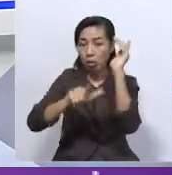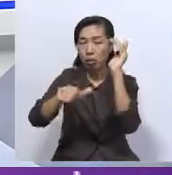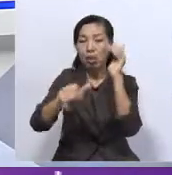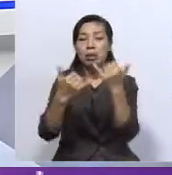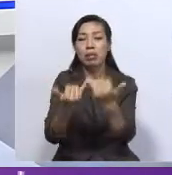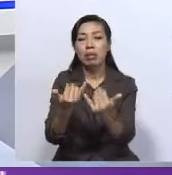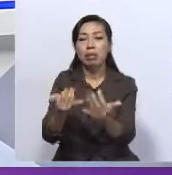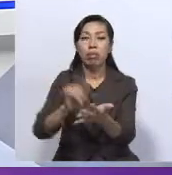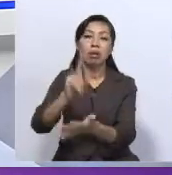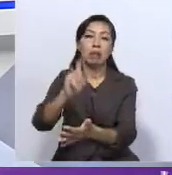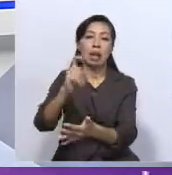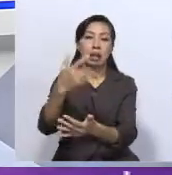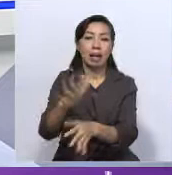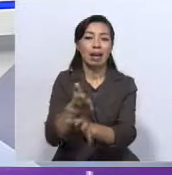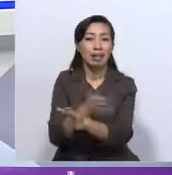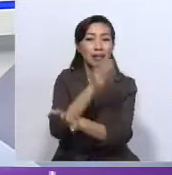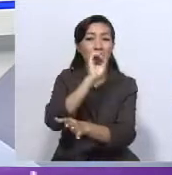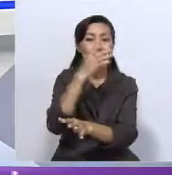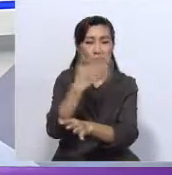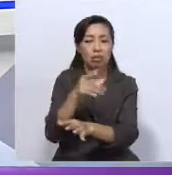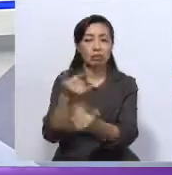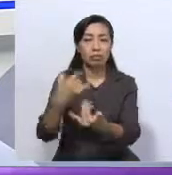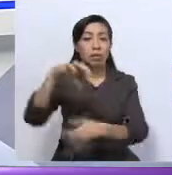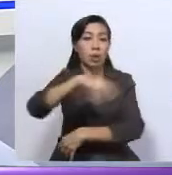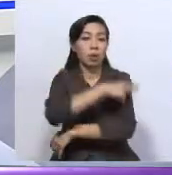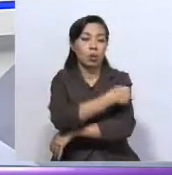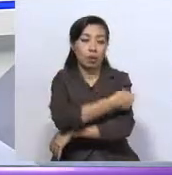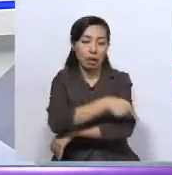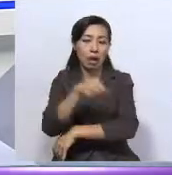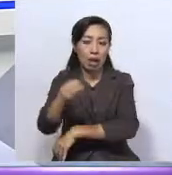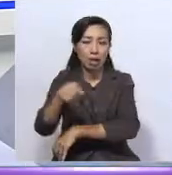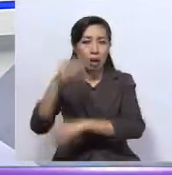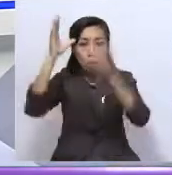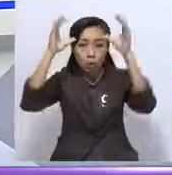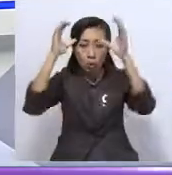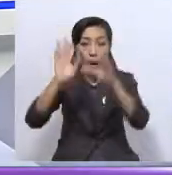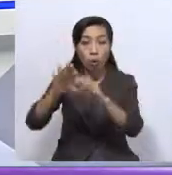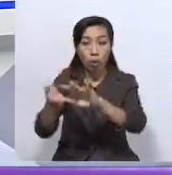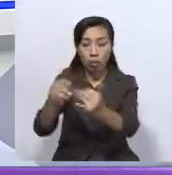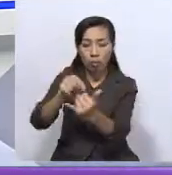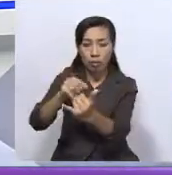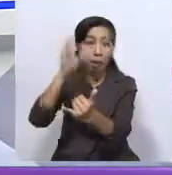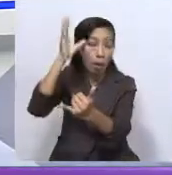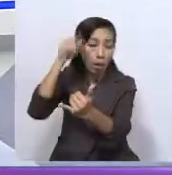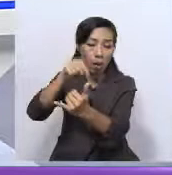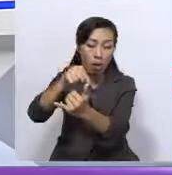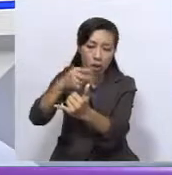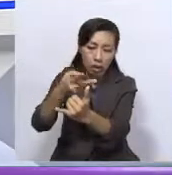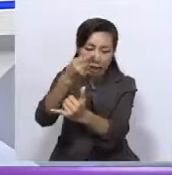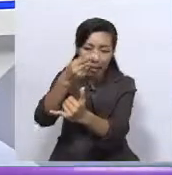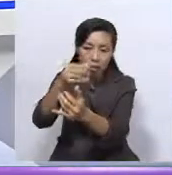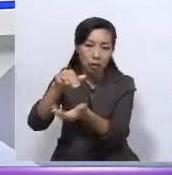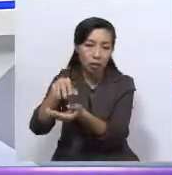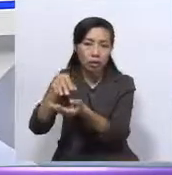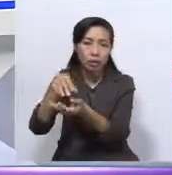สียชีวิตลงแล้วนะคะอย่างที่บอกไปในช่วงต้นค่ะซึ่งทางโรงพยาบาลได้ส่งเนื้อสมองไปตรวจที่กรมวิทยาศาสตร์การแพทย์ว่า